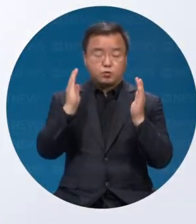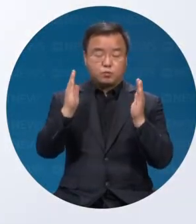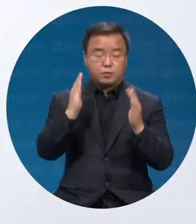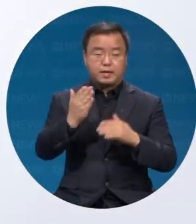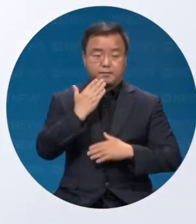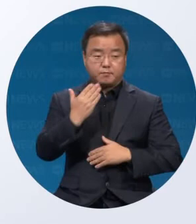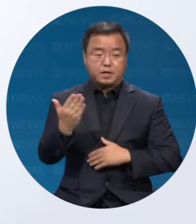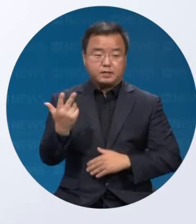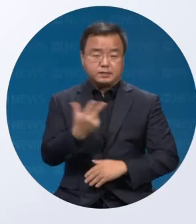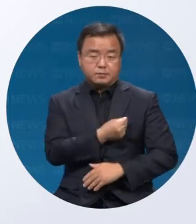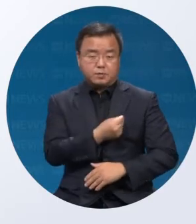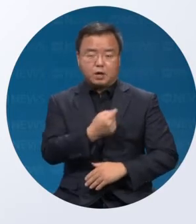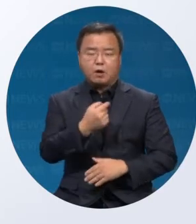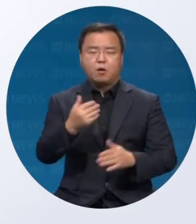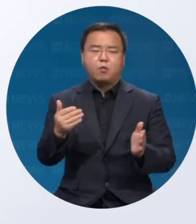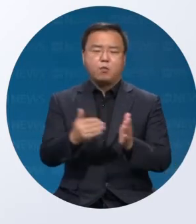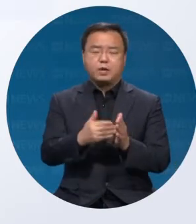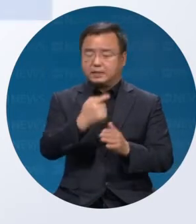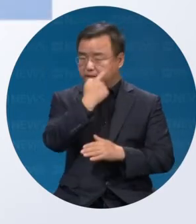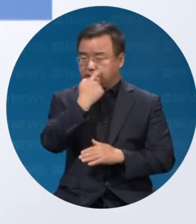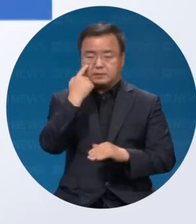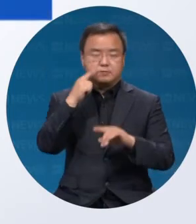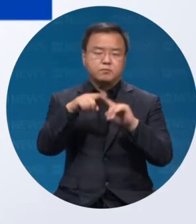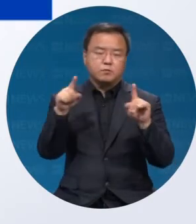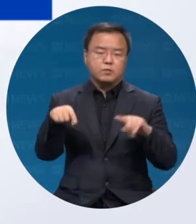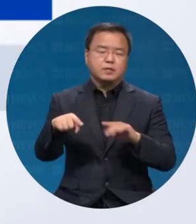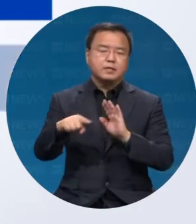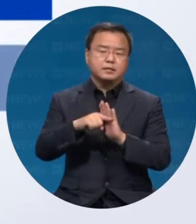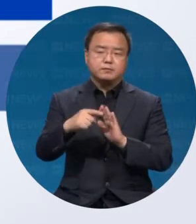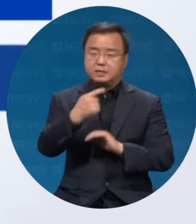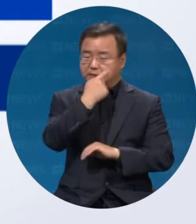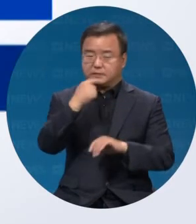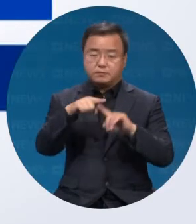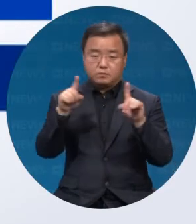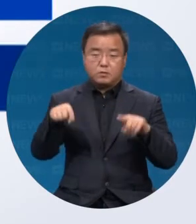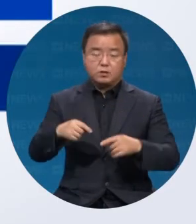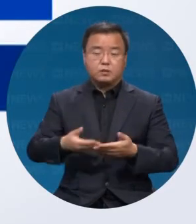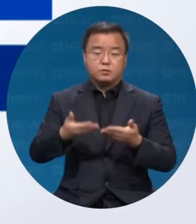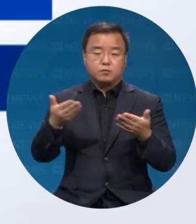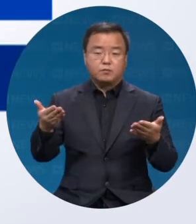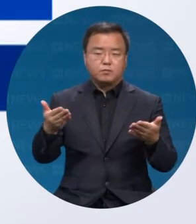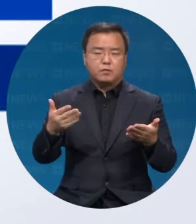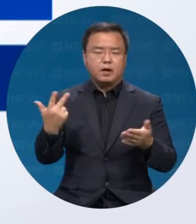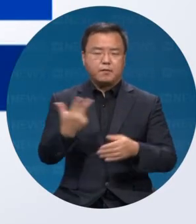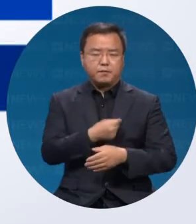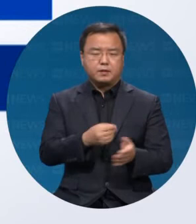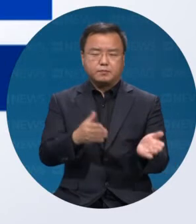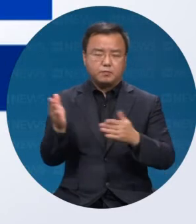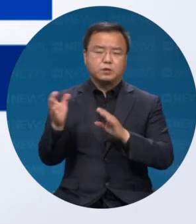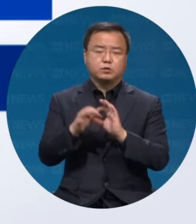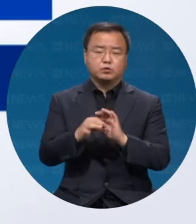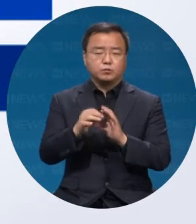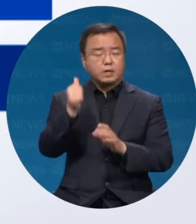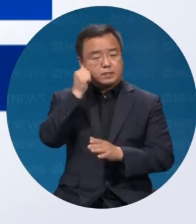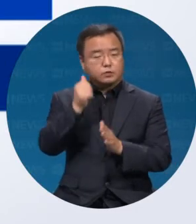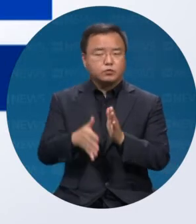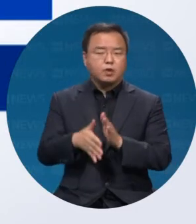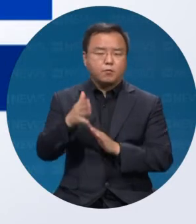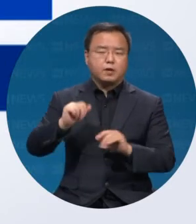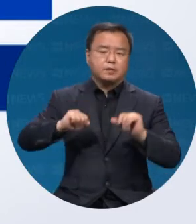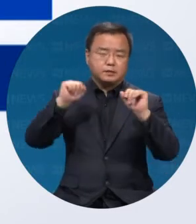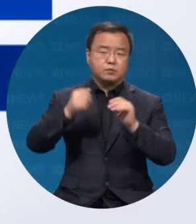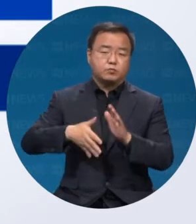완료 증명서 나 음성 확인서를 제출하는 이른바 백신 패스를 대학에도 적용 해 기숙사와 체육시설 등